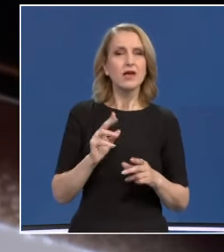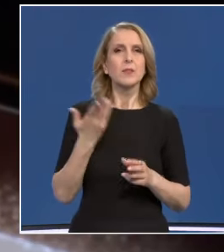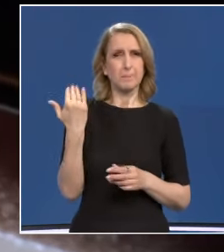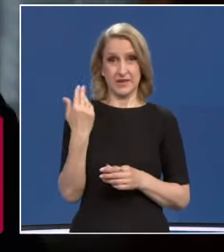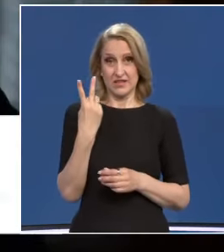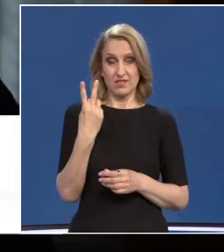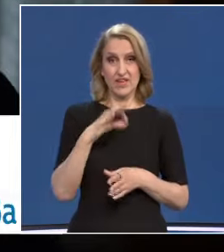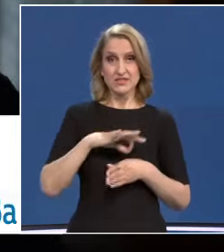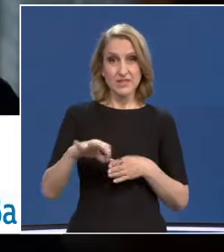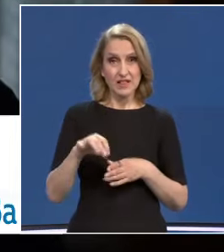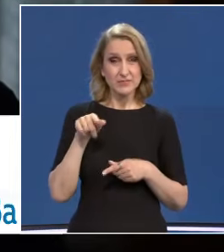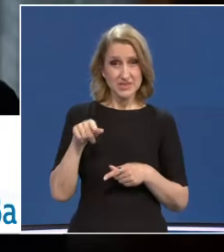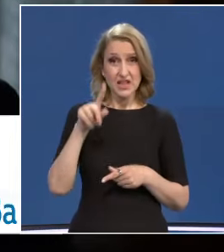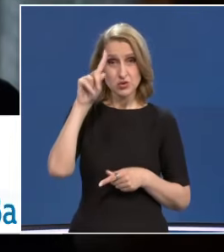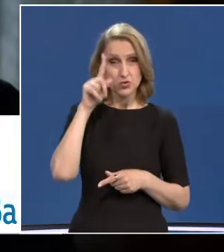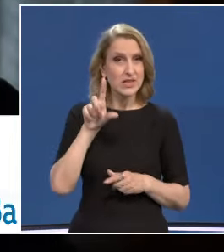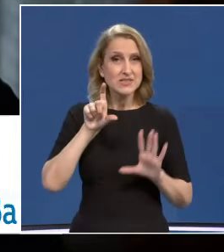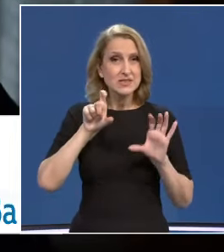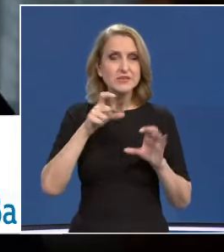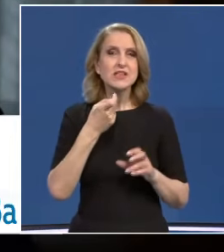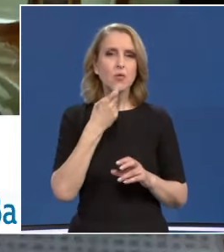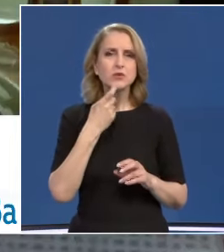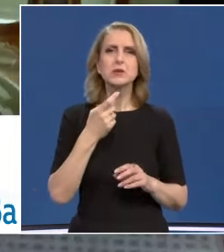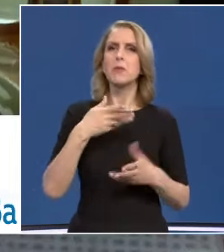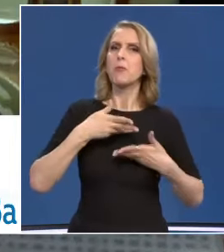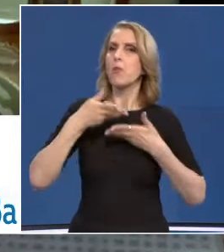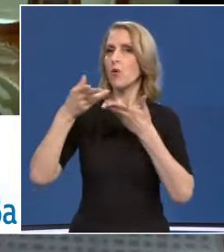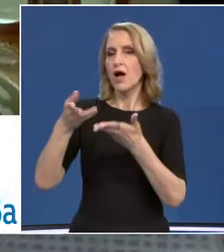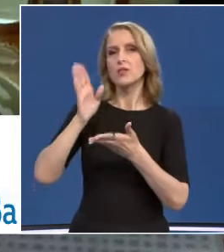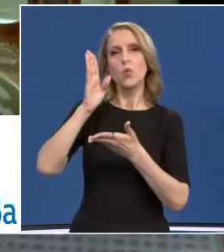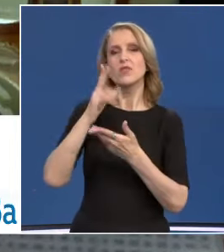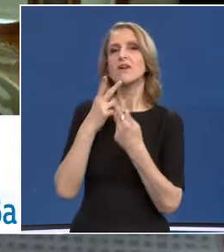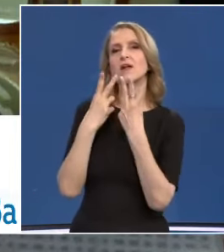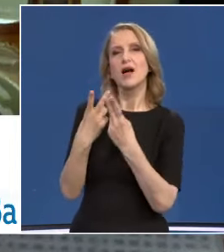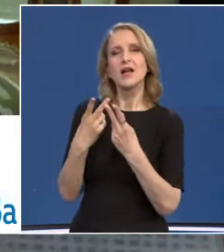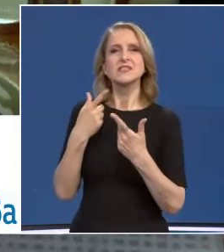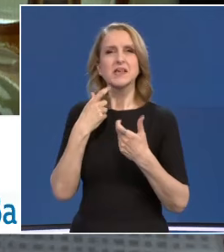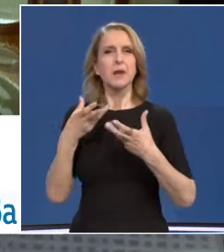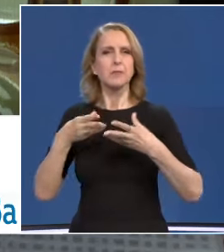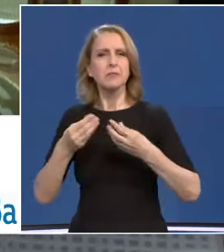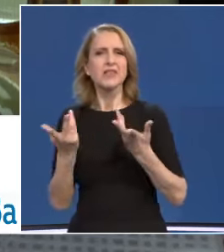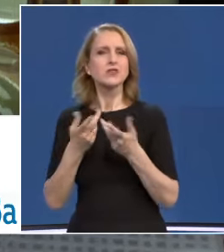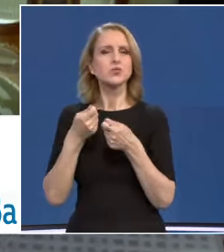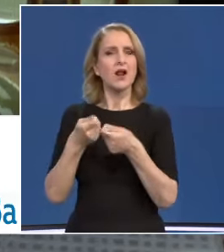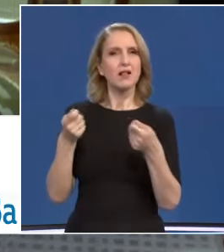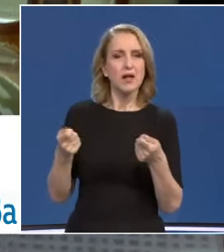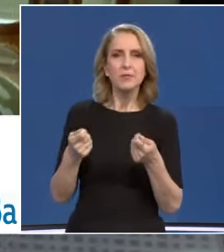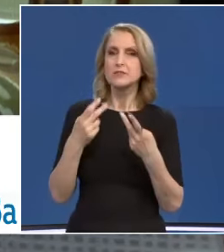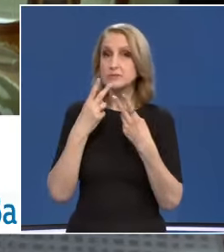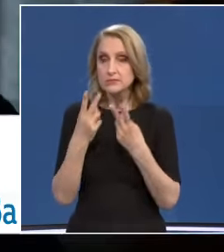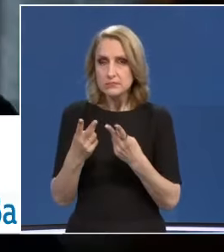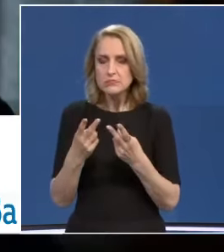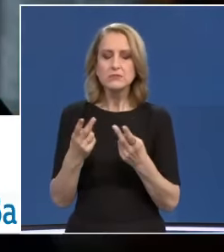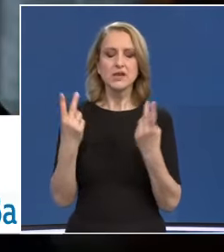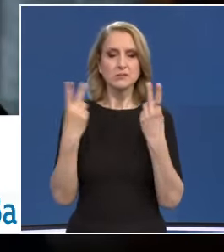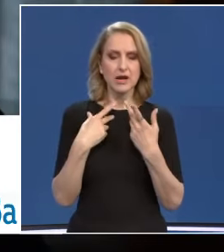Преди 2 седмици тази 70-годишна жена отива на демонстрацията след покана по телефона. Осъзнава какво се е случило едва след като се